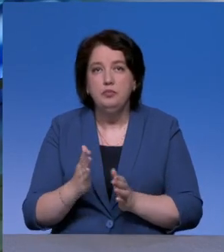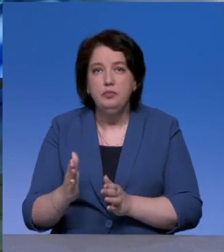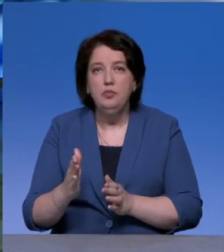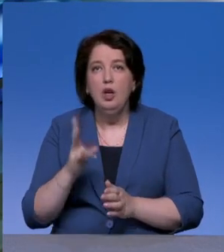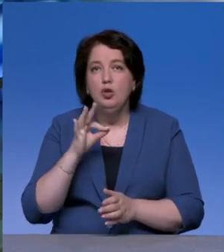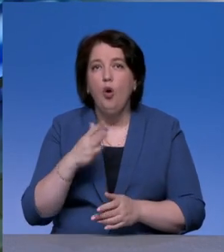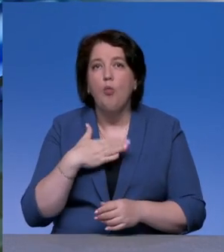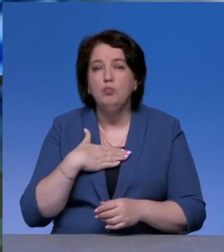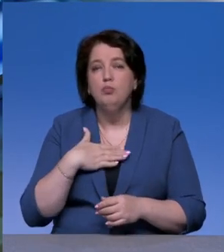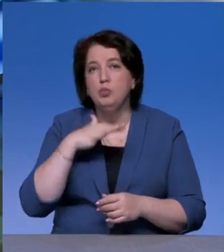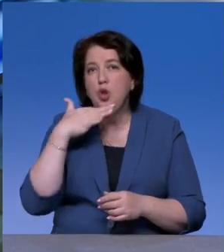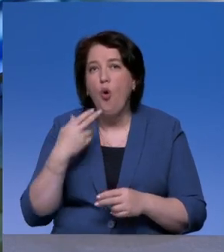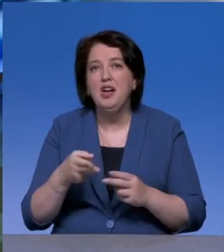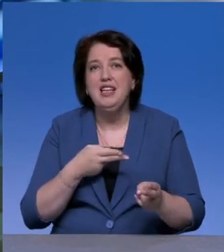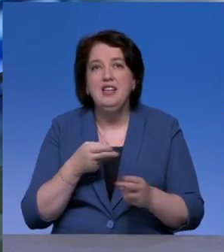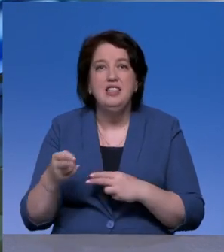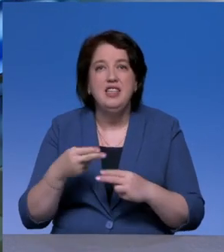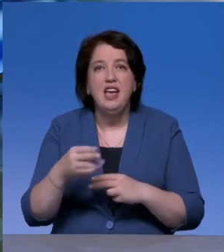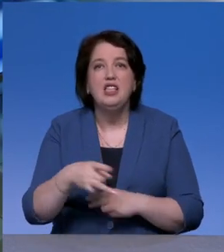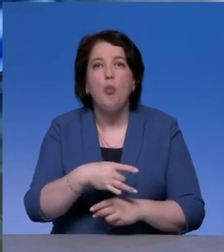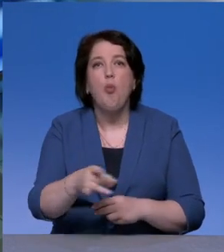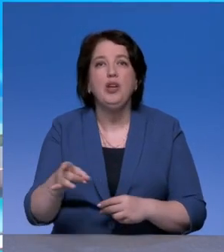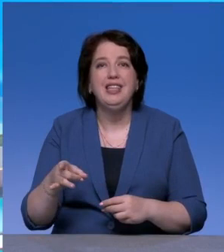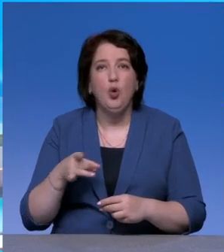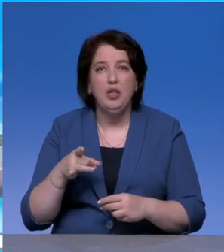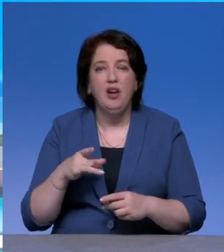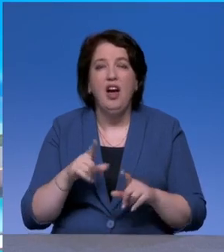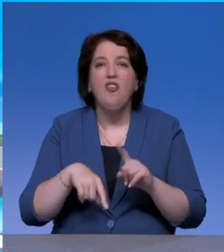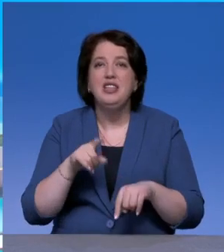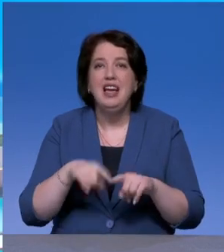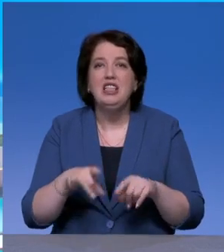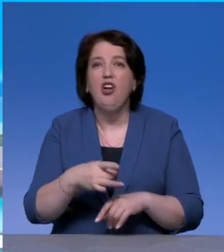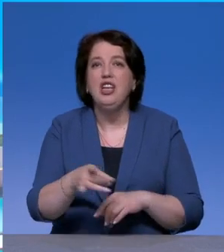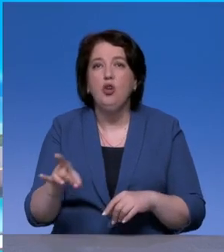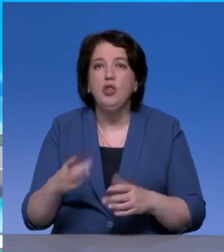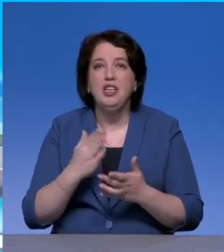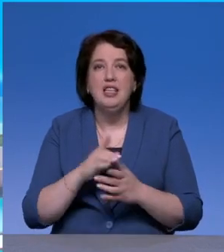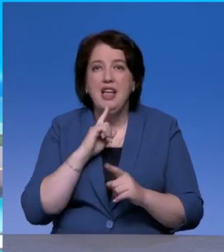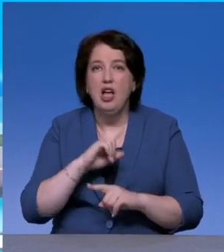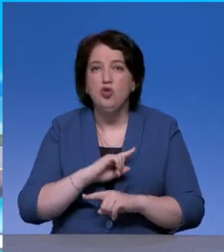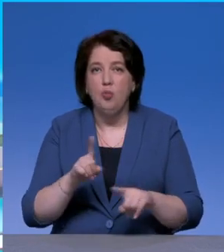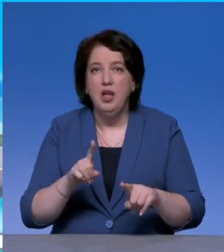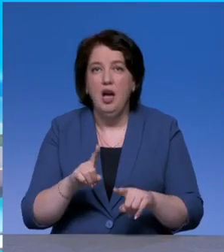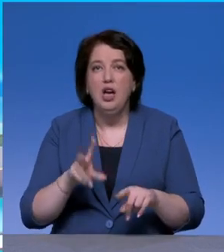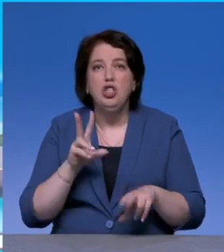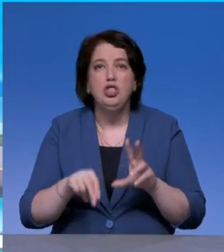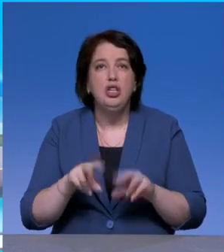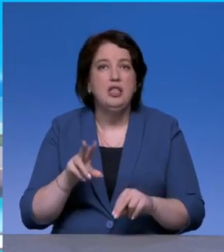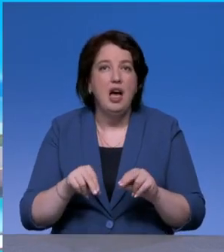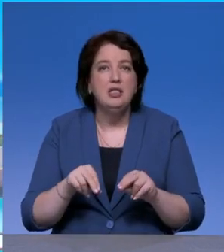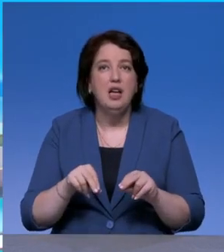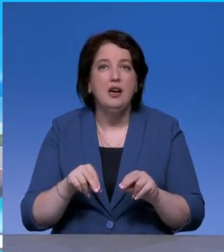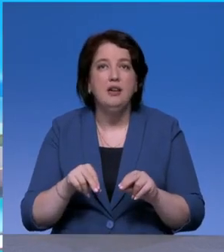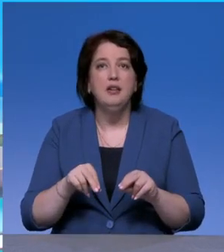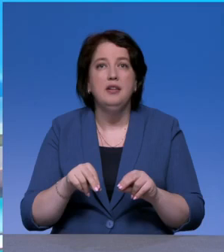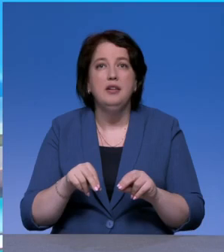стране, и вот в регионах, не во всех, но во многих, такая особенность, во-первых, считается чуть ли не, уж простите за